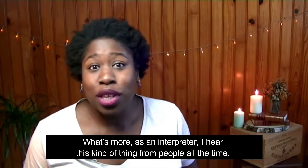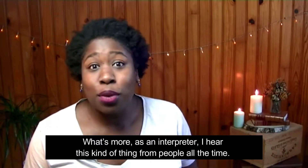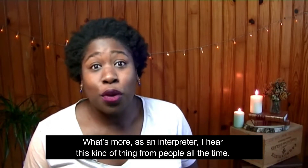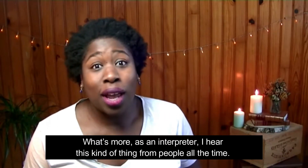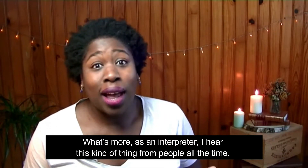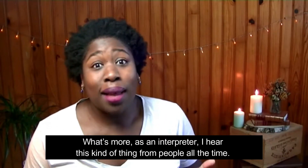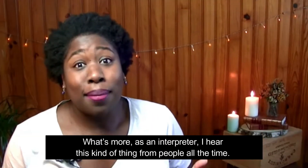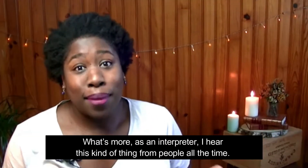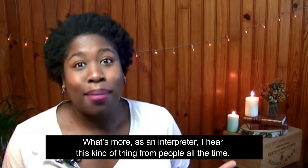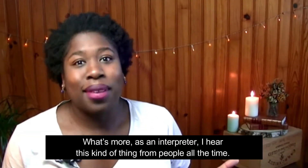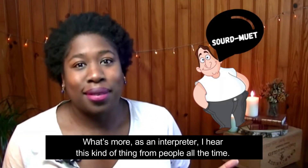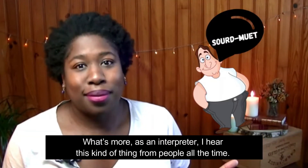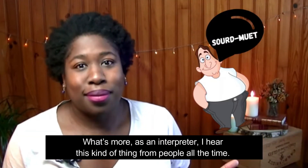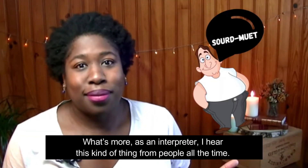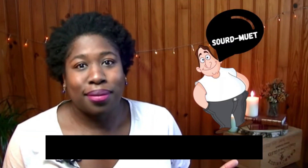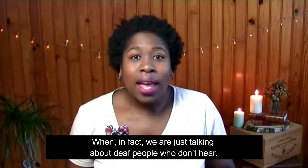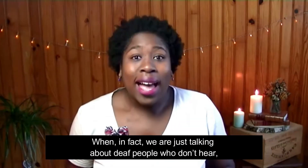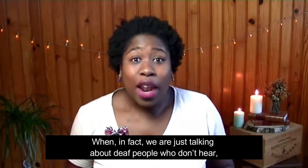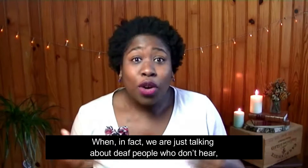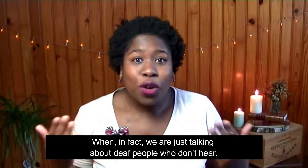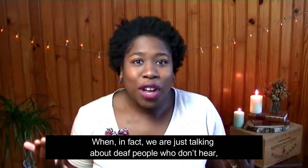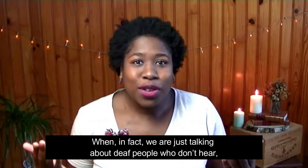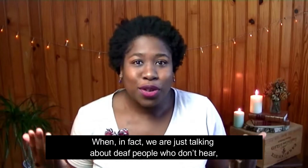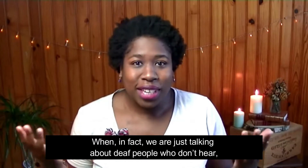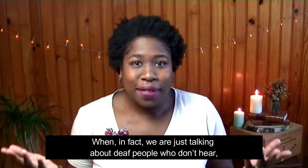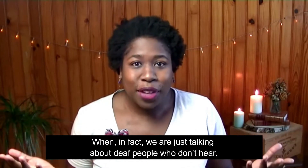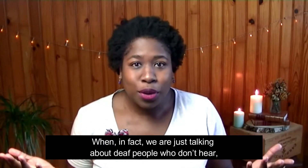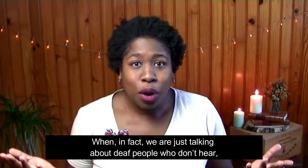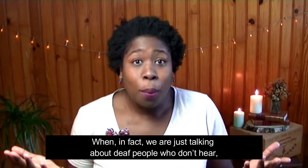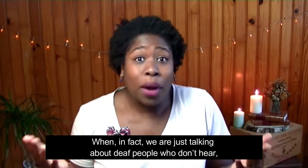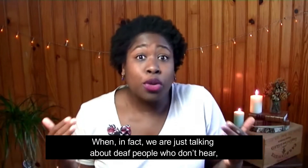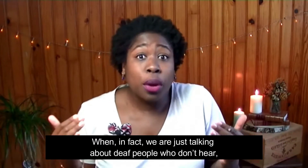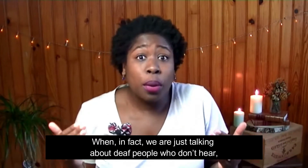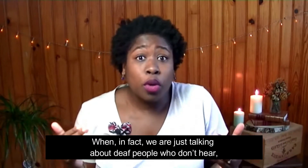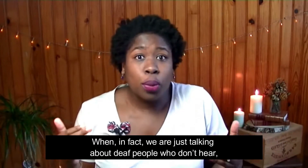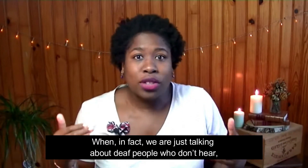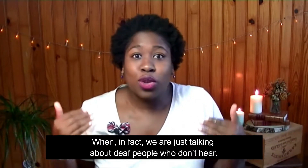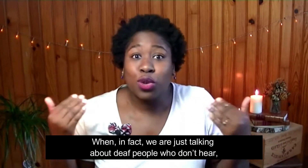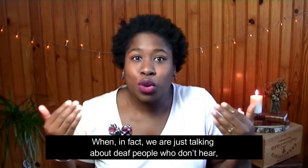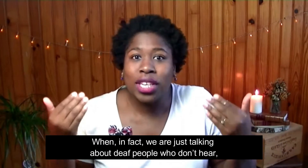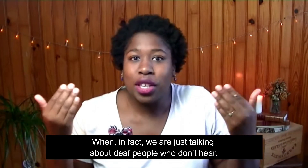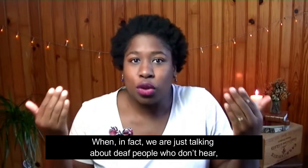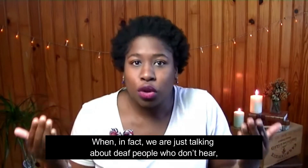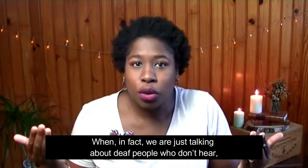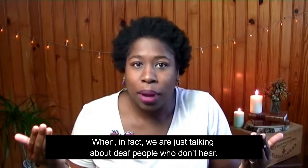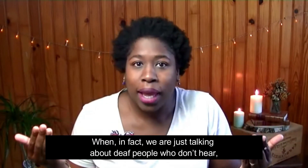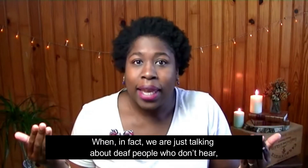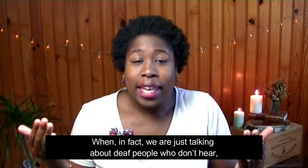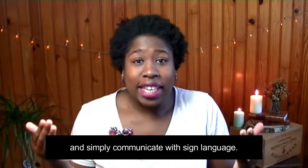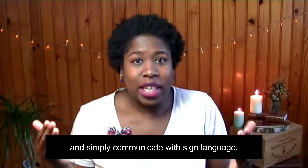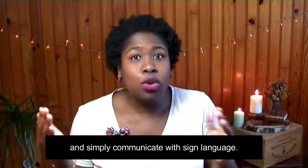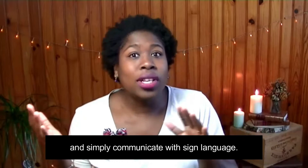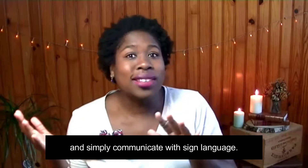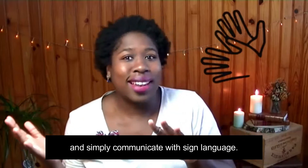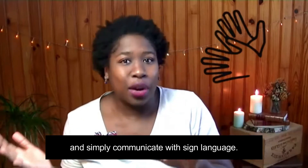des personnes qui me font la même. Alors qu'en fait, dans ces cas de figure, on parle simplement de personnes sourdes qui n'entendent pas